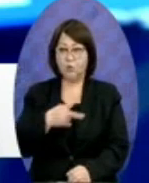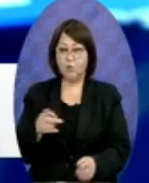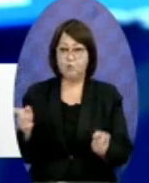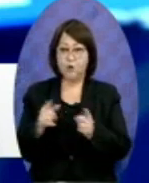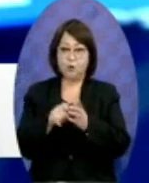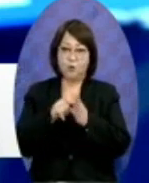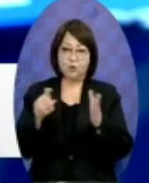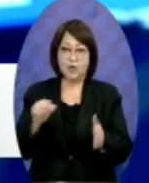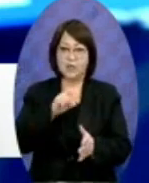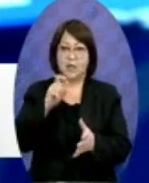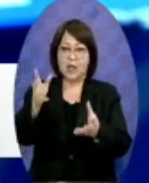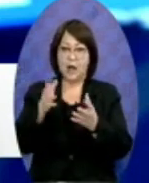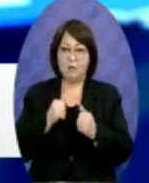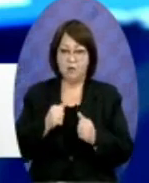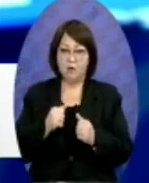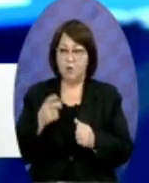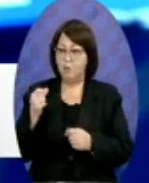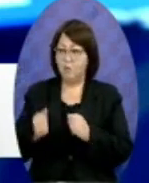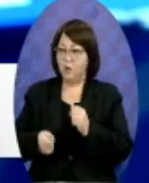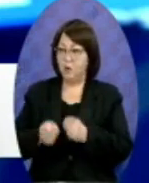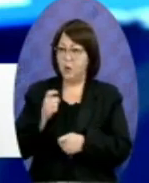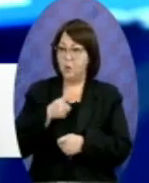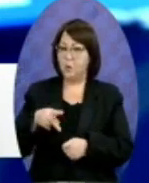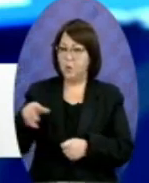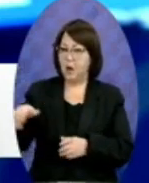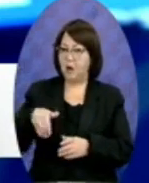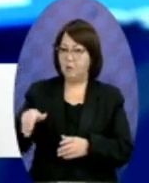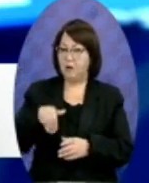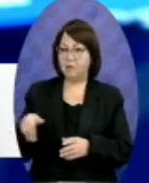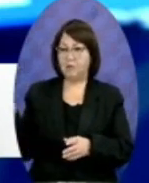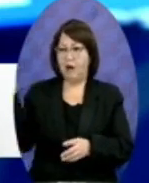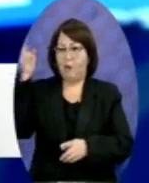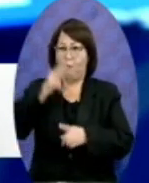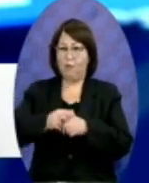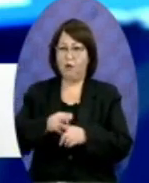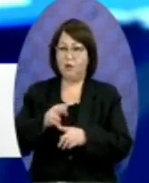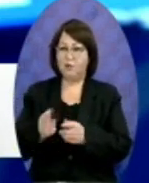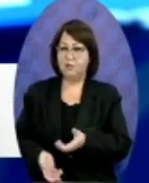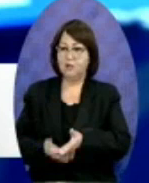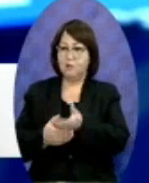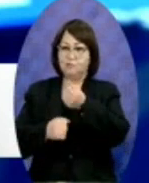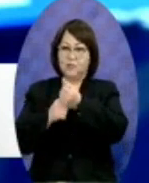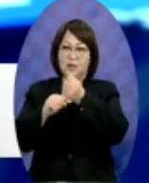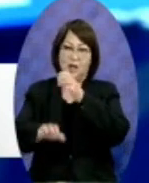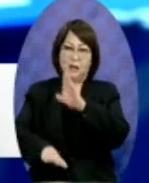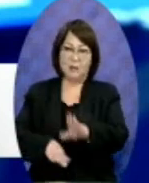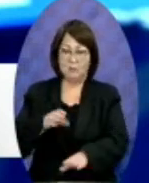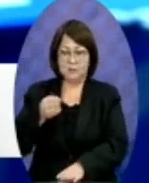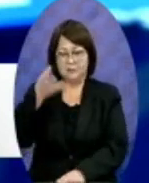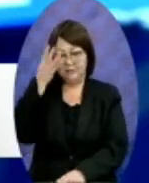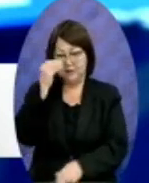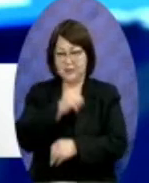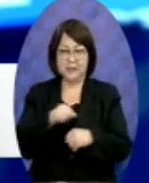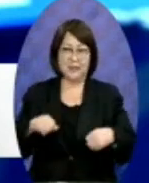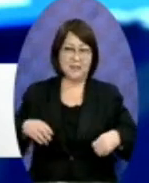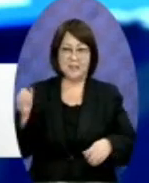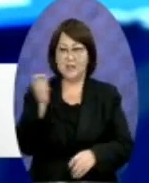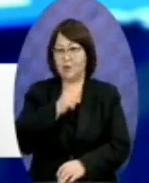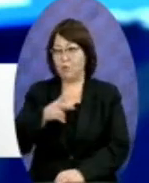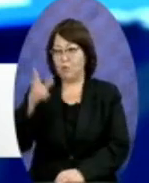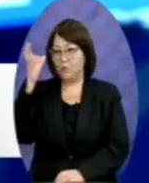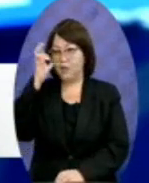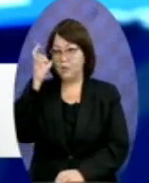зэргээр нөгөө л одоо мөнгө хүлэгчдийг өөхшүүлэх алхам болчихвой гэсэн хардлах ч бас нэг талаасаа байгаа юм. За иймээс иргэдийн санхүүгийн боловсролыг